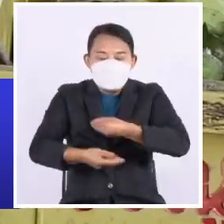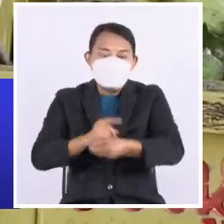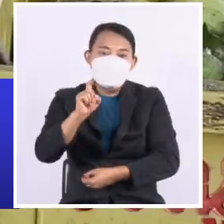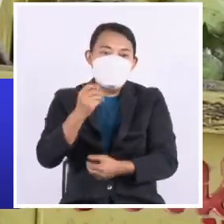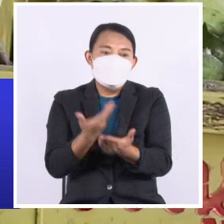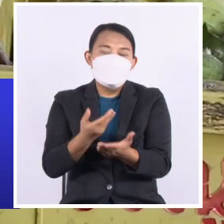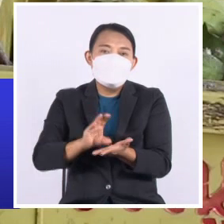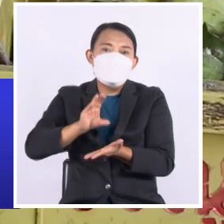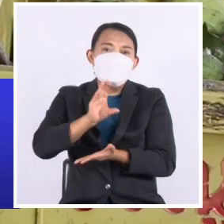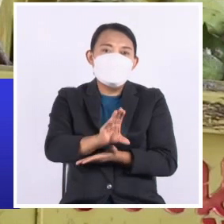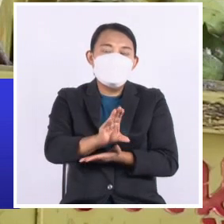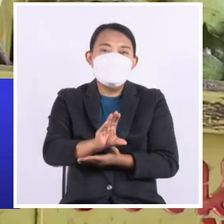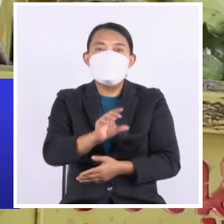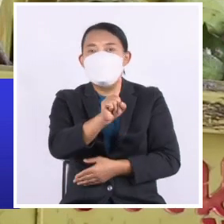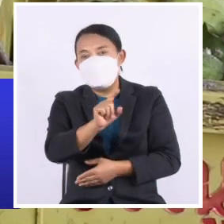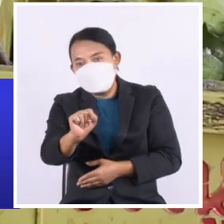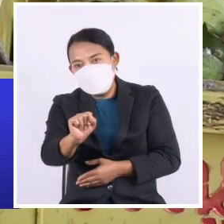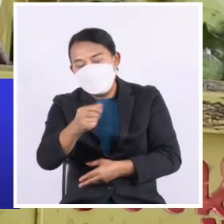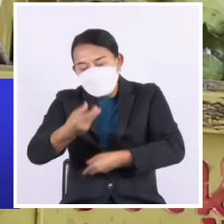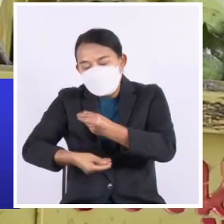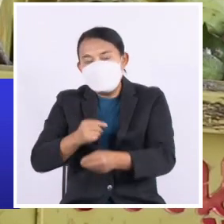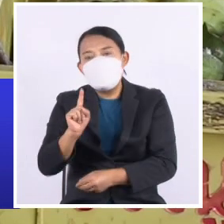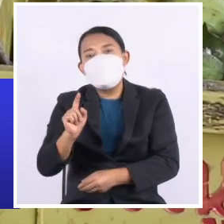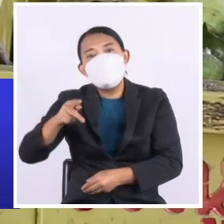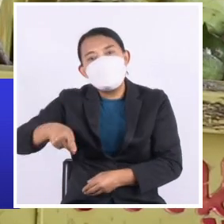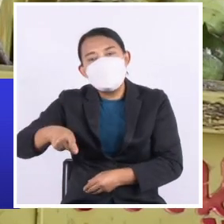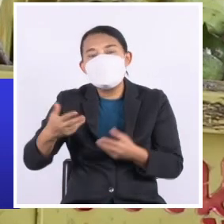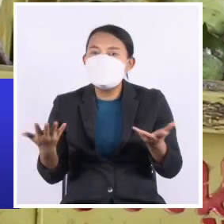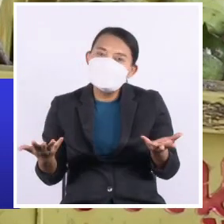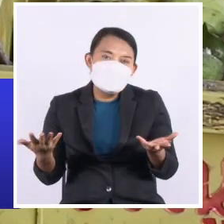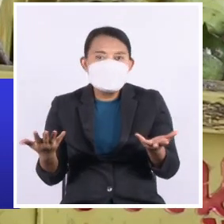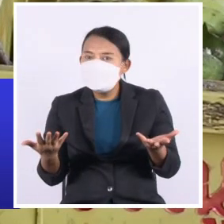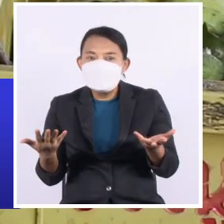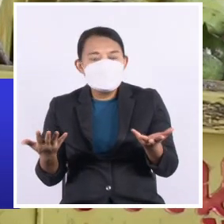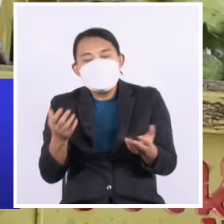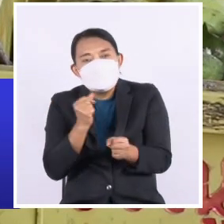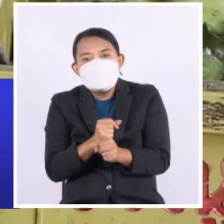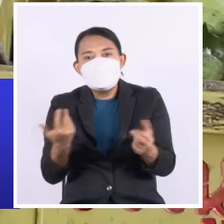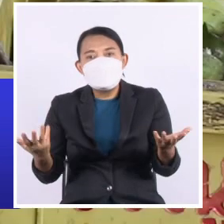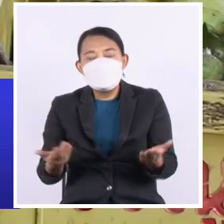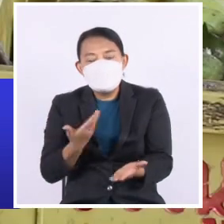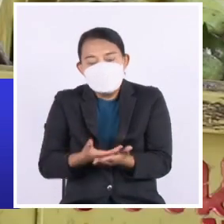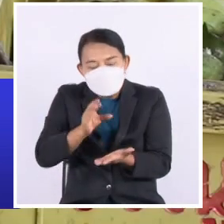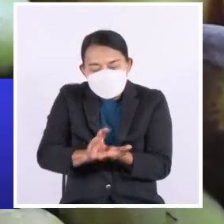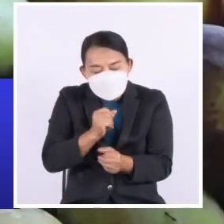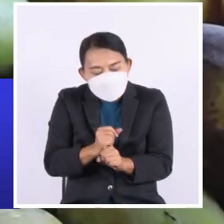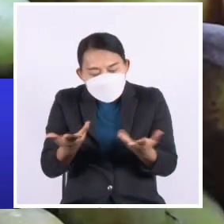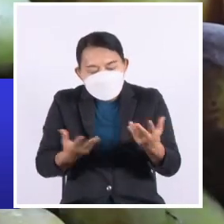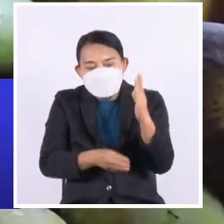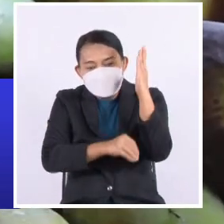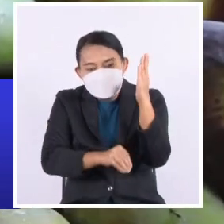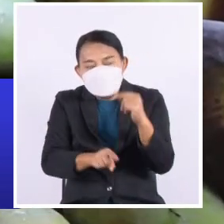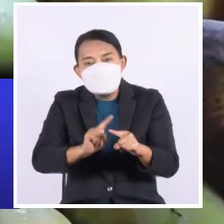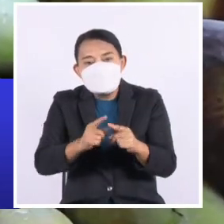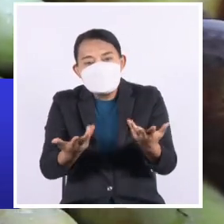นแต่ขายได้หลักพันใครมันจะอยู่ได้นี่คุณยายบอกแบบนี้นะครับจะเอาเงินทุนที่ไหนมาปลูกต่อมาทำต่อเงินที่